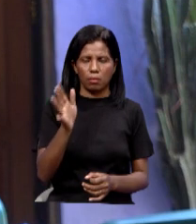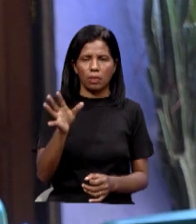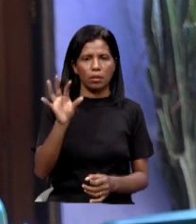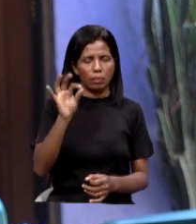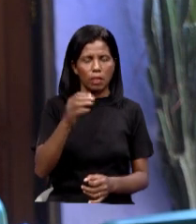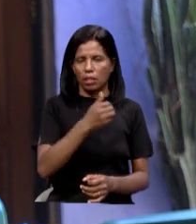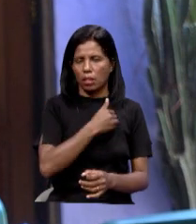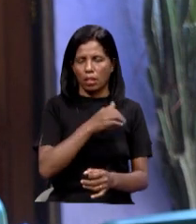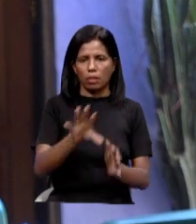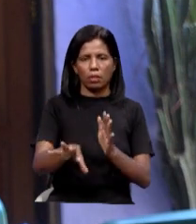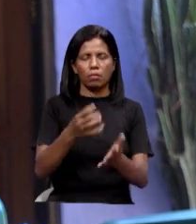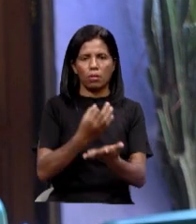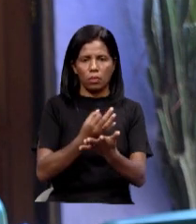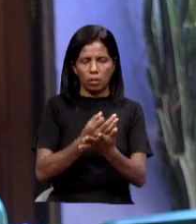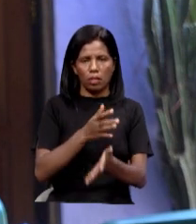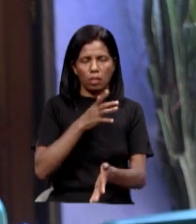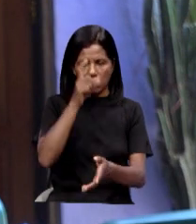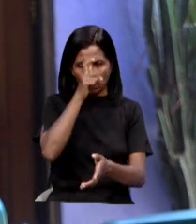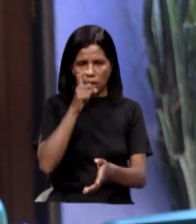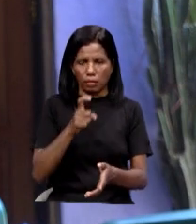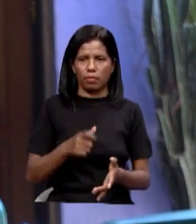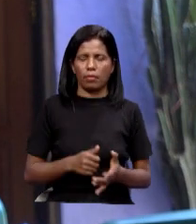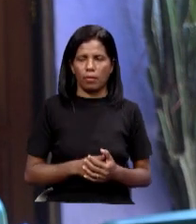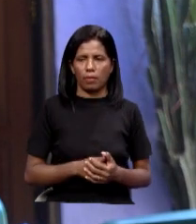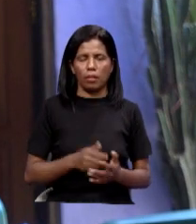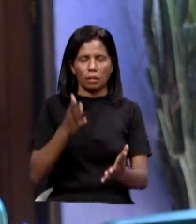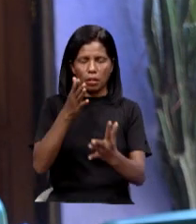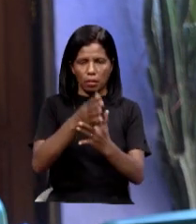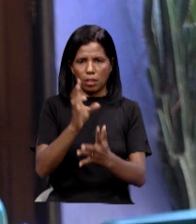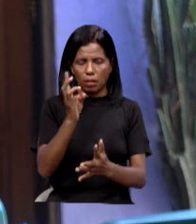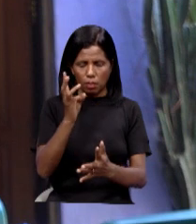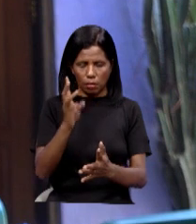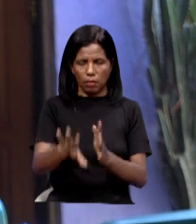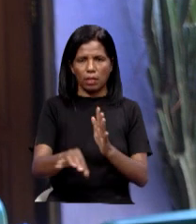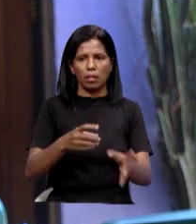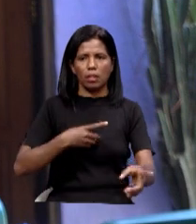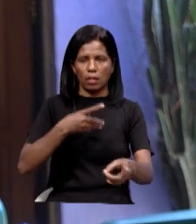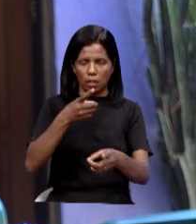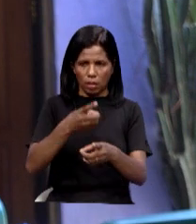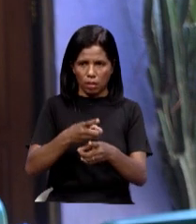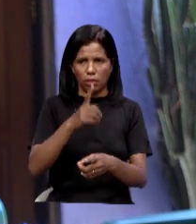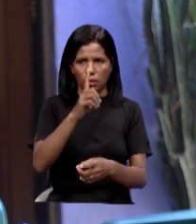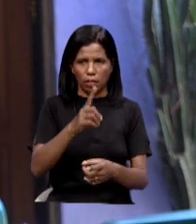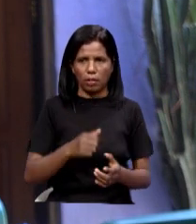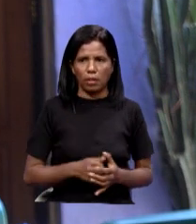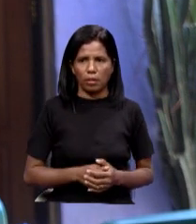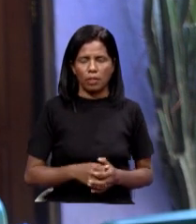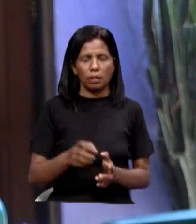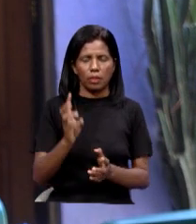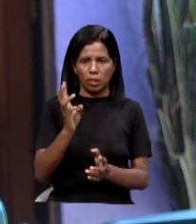tamane tona e 50 e 60 anos poem hetan ni direito ira terceira idade